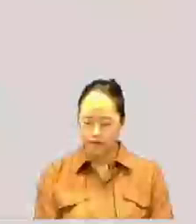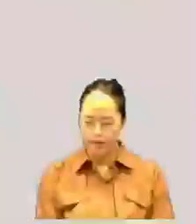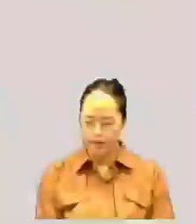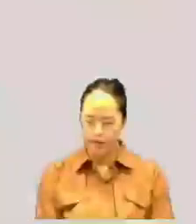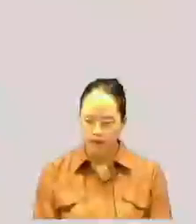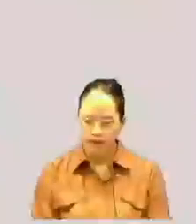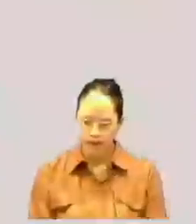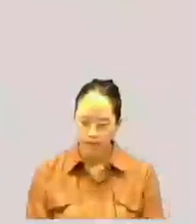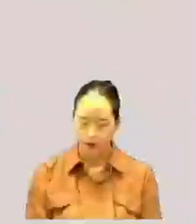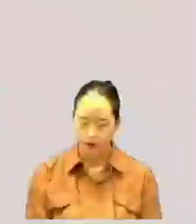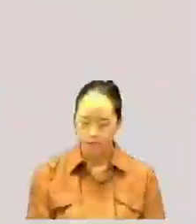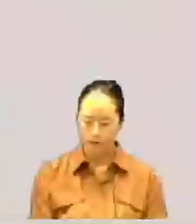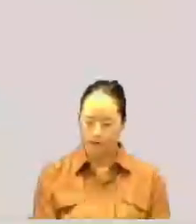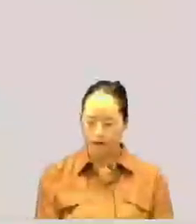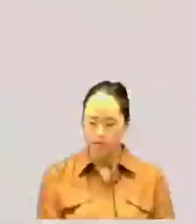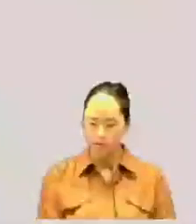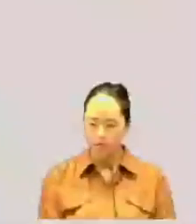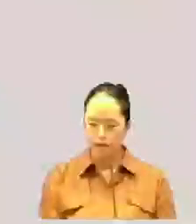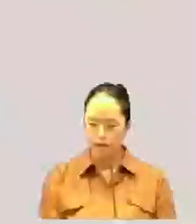来读。